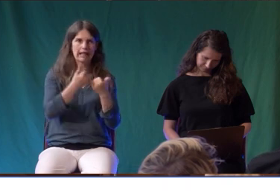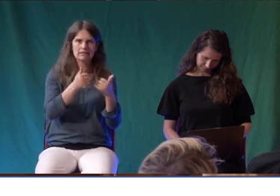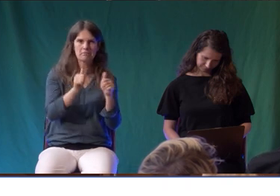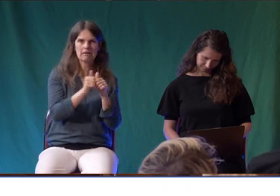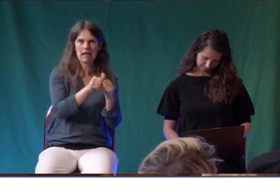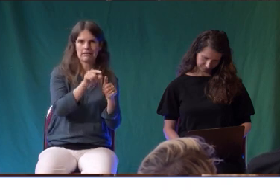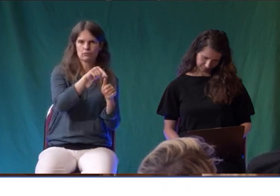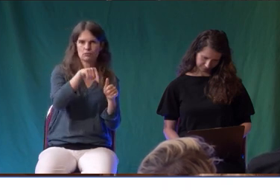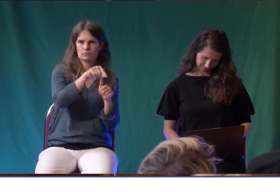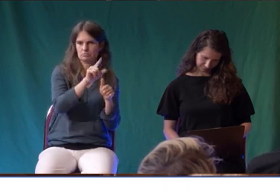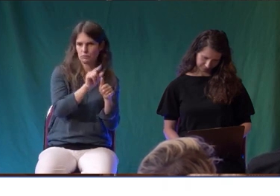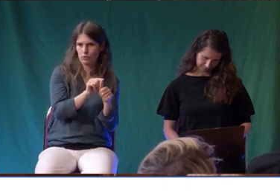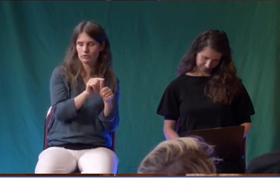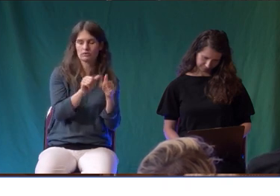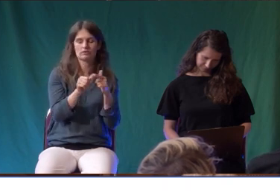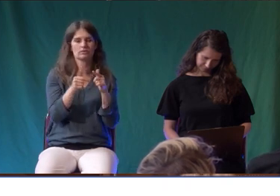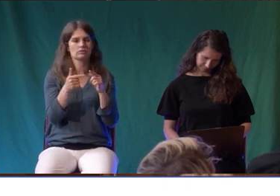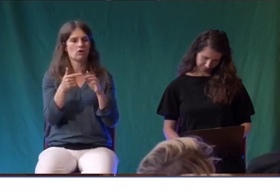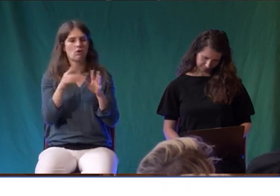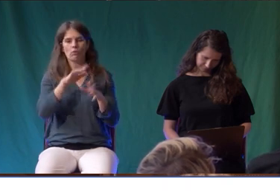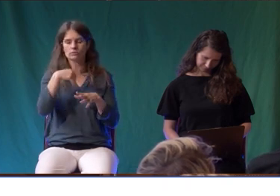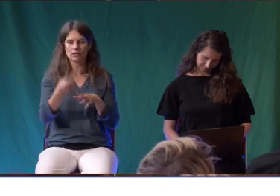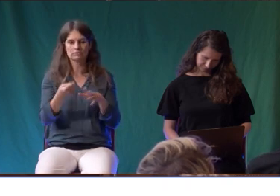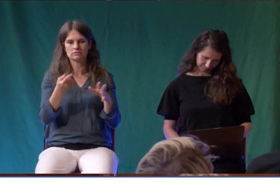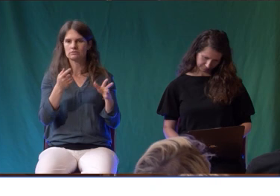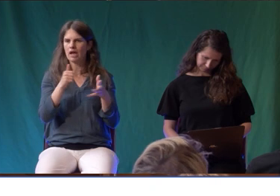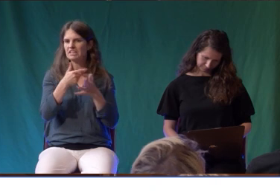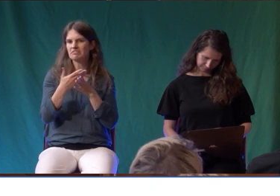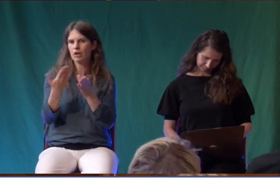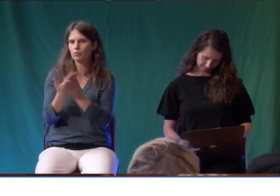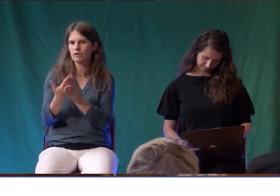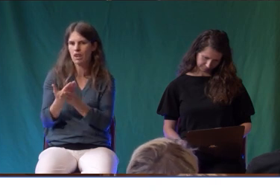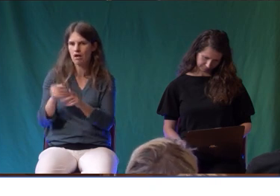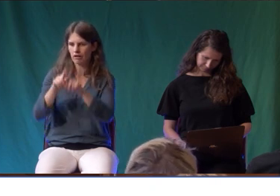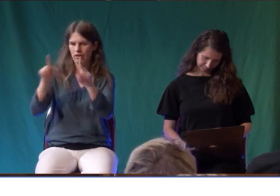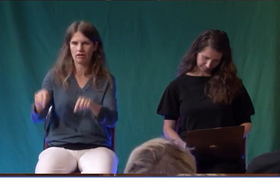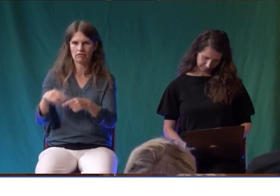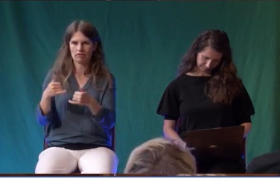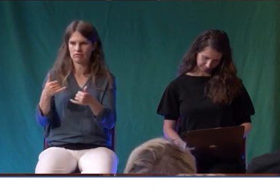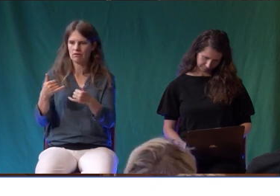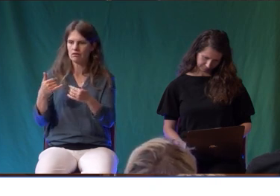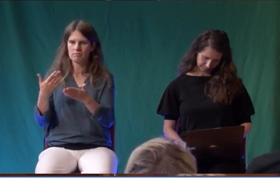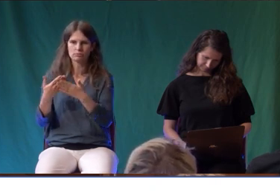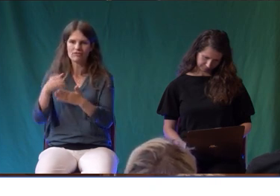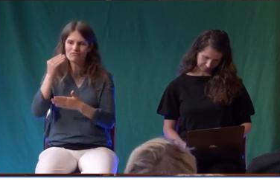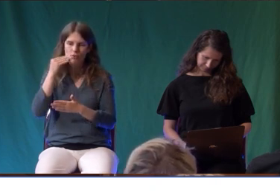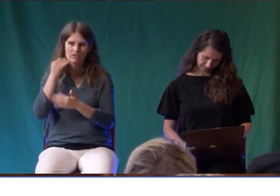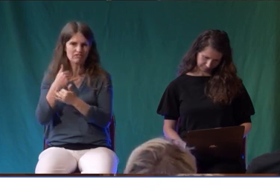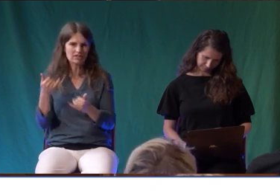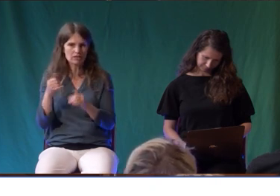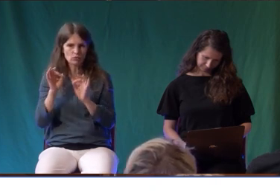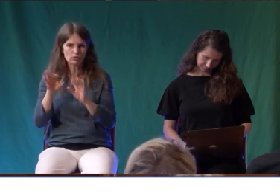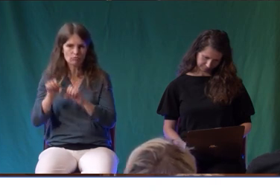so ein paar Dokumente mit denen man eben arbeiten kann so möchte ich mit meiner Familie wohnen das ist ein